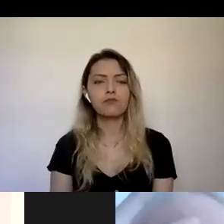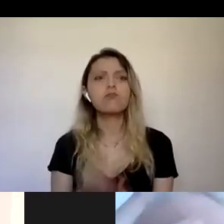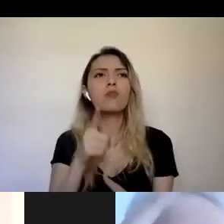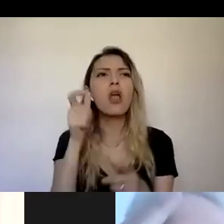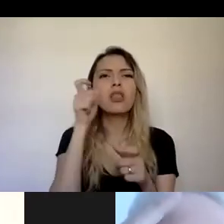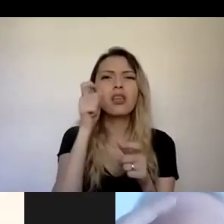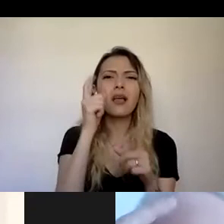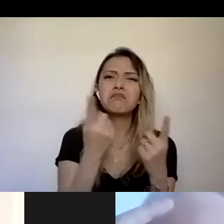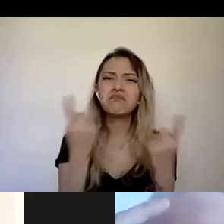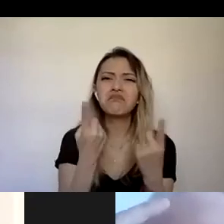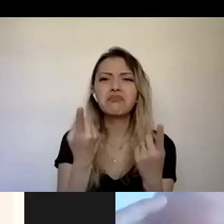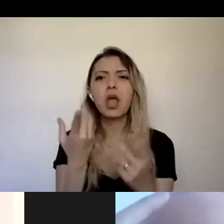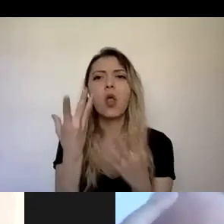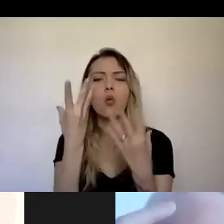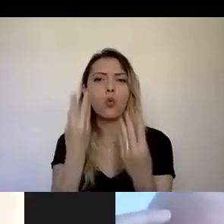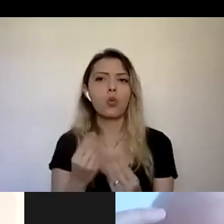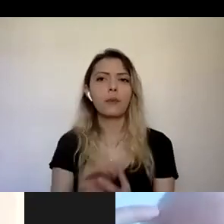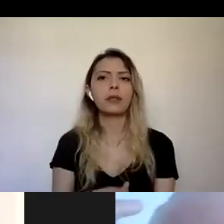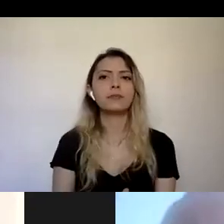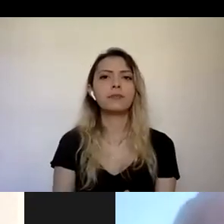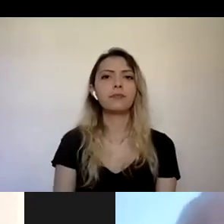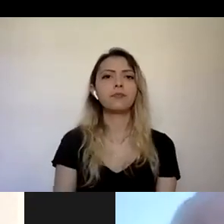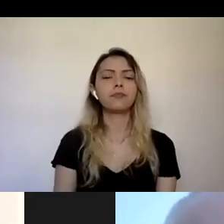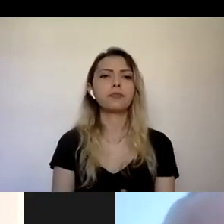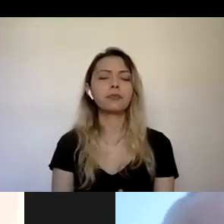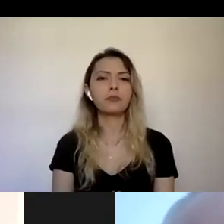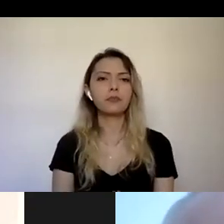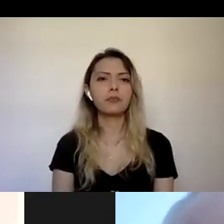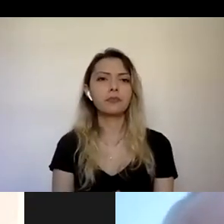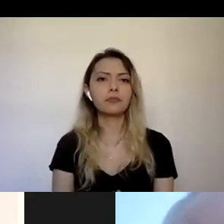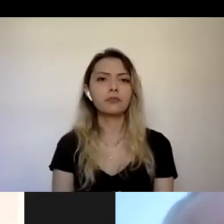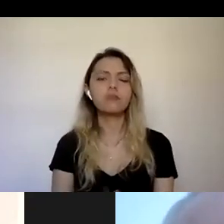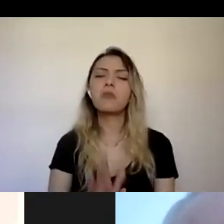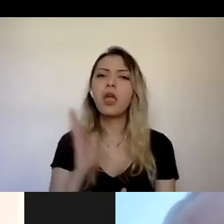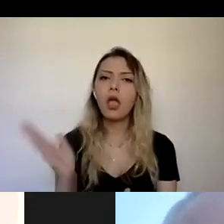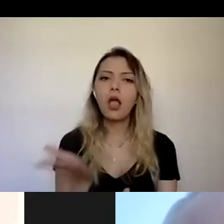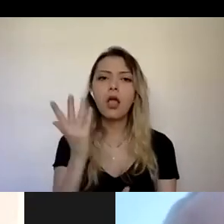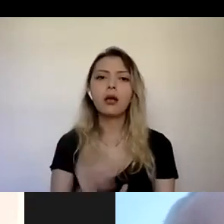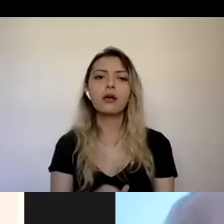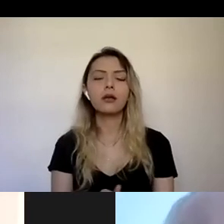Bunlardan bir tanesi en azından eğer